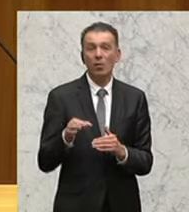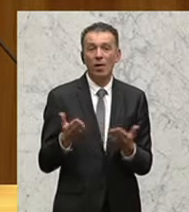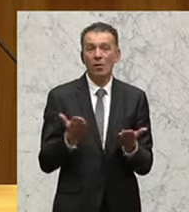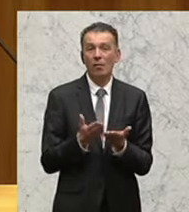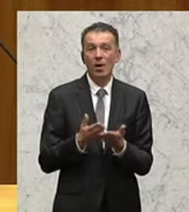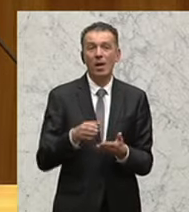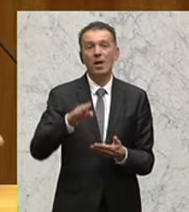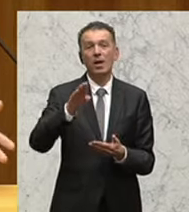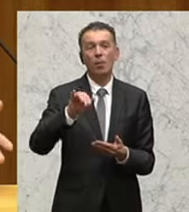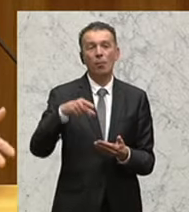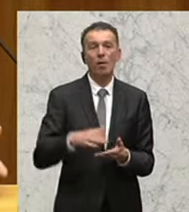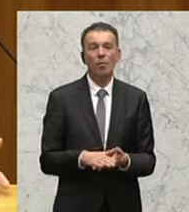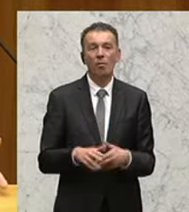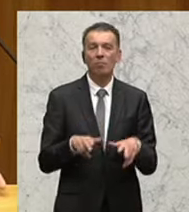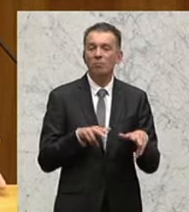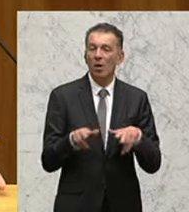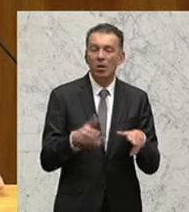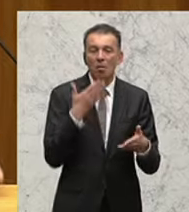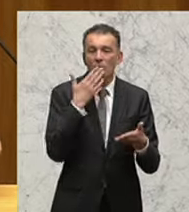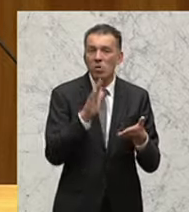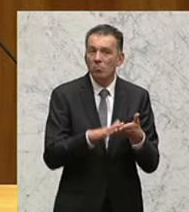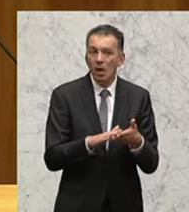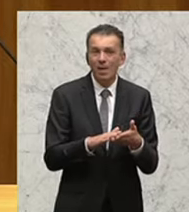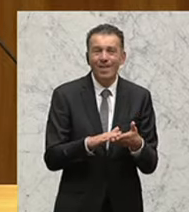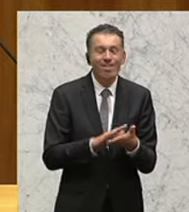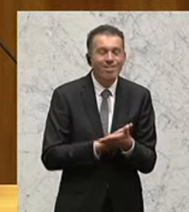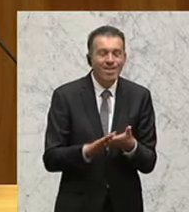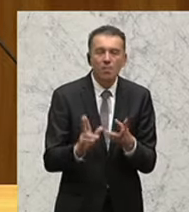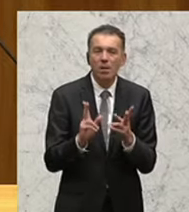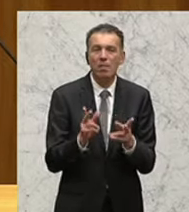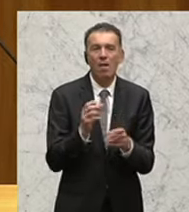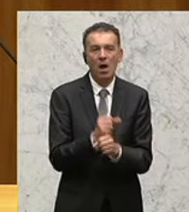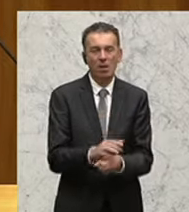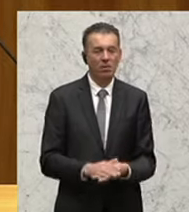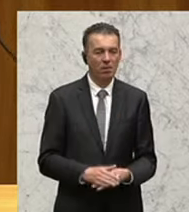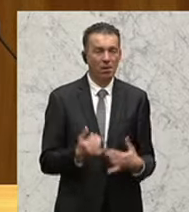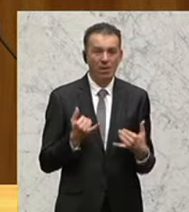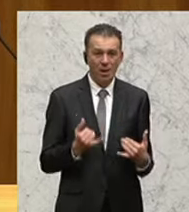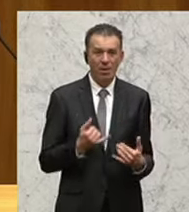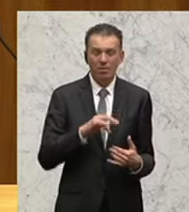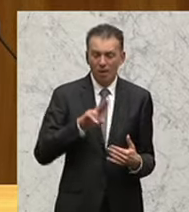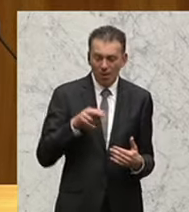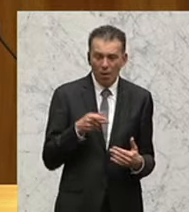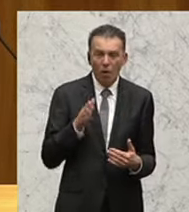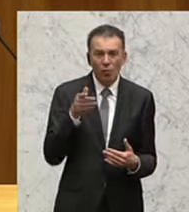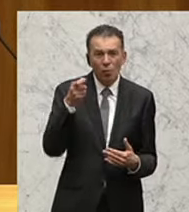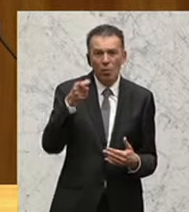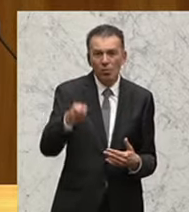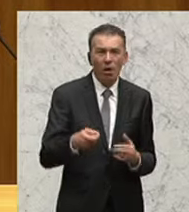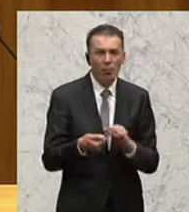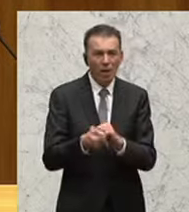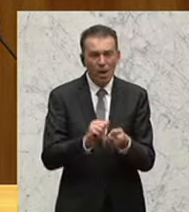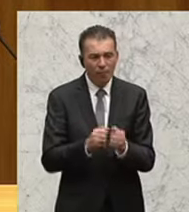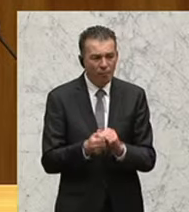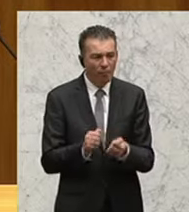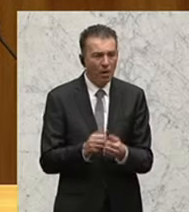da finanzielle Versprechungen, die sie niemals einhalten können wird, während wir in der Gegenwart um jeden Euro an Zukunftsinvestitionen ringen müssen. Das